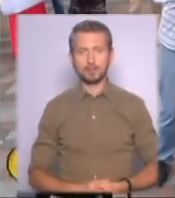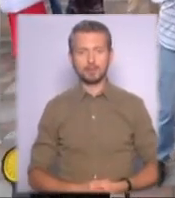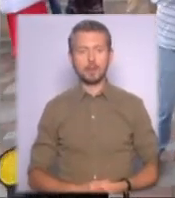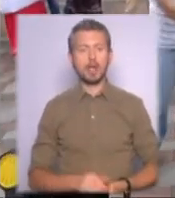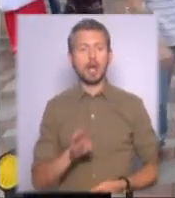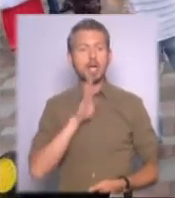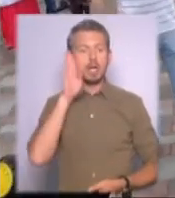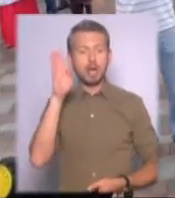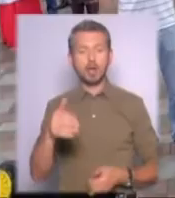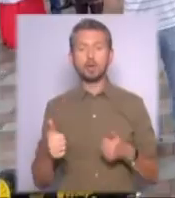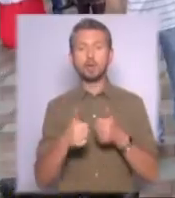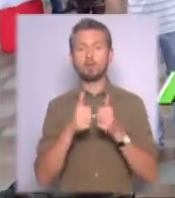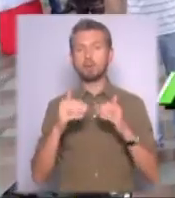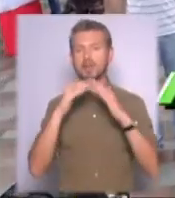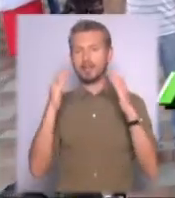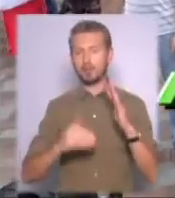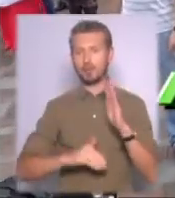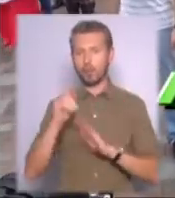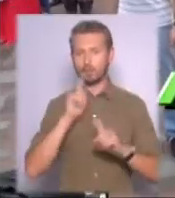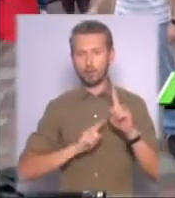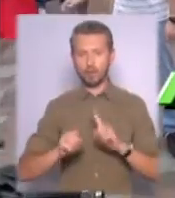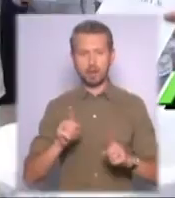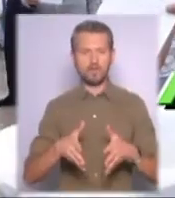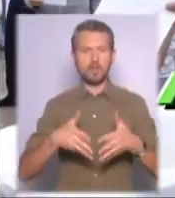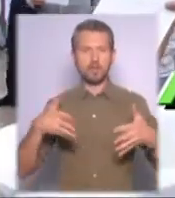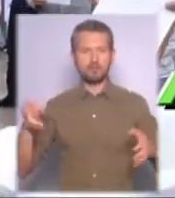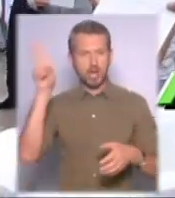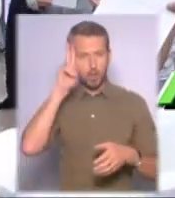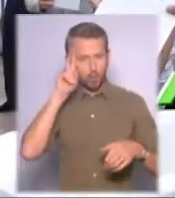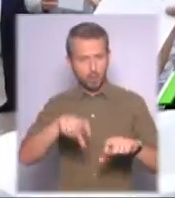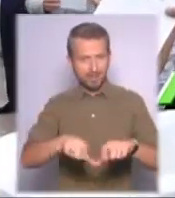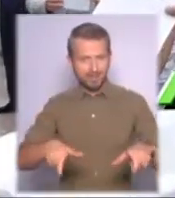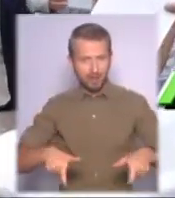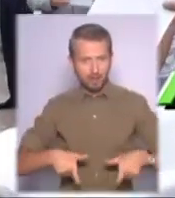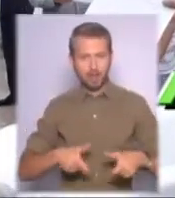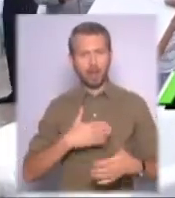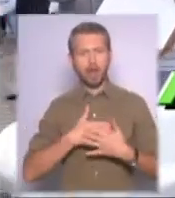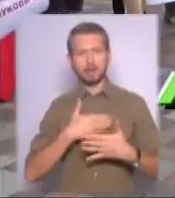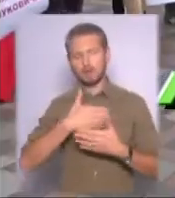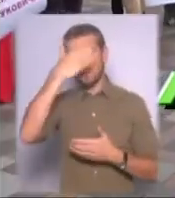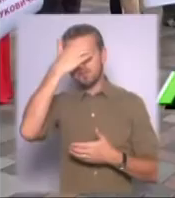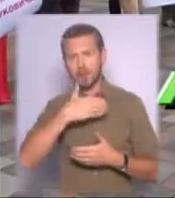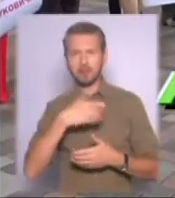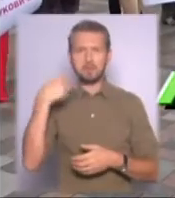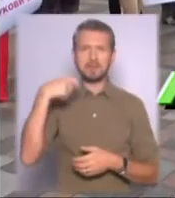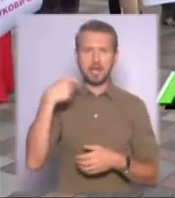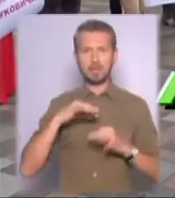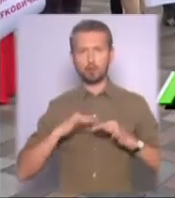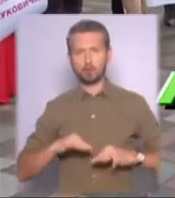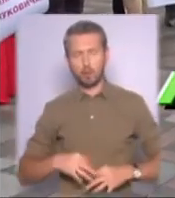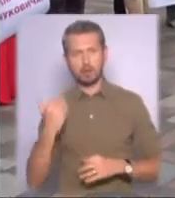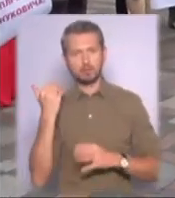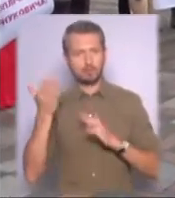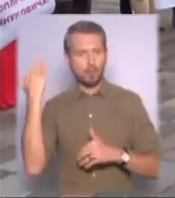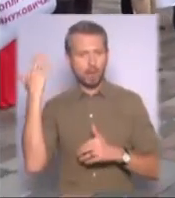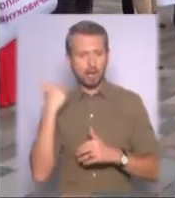Ранок. Під стінами Верховної Ради стоїть величезний унітаз. Активісти у масках президента, генпрокурора та його попередників кидають у нього папки